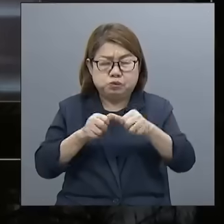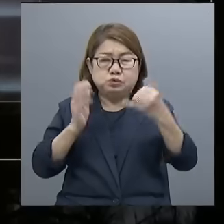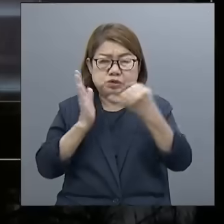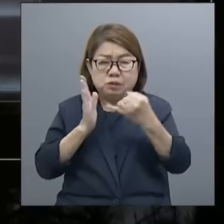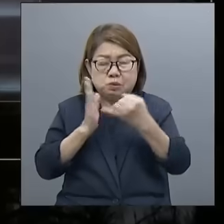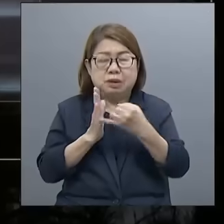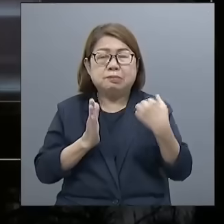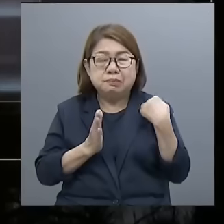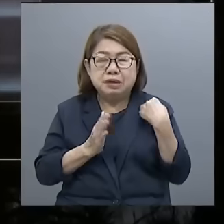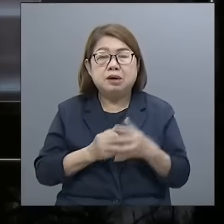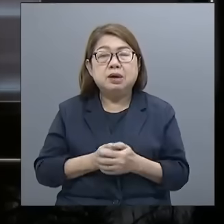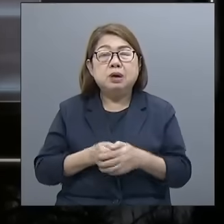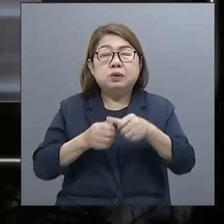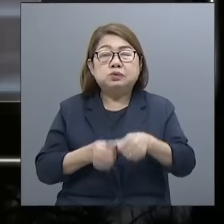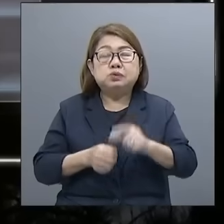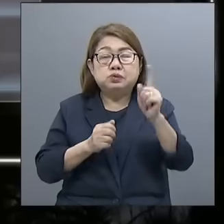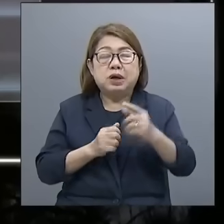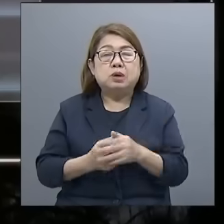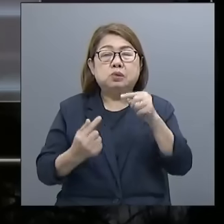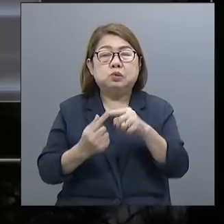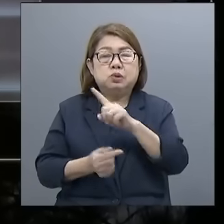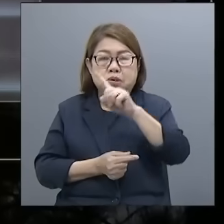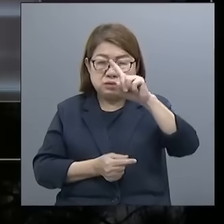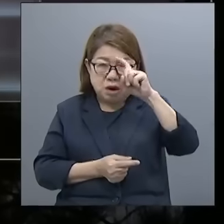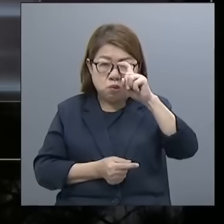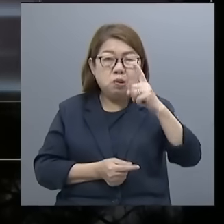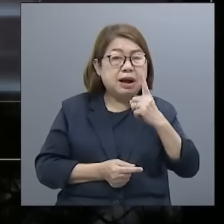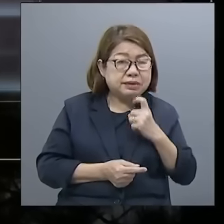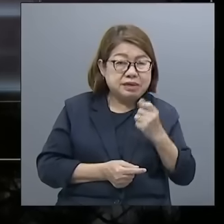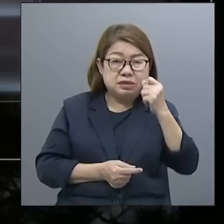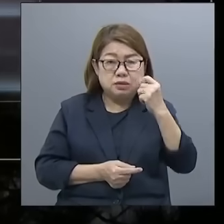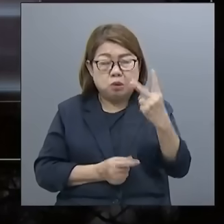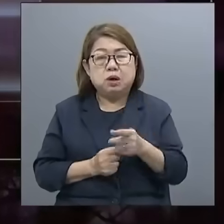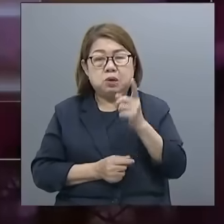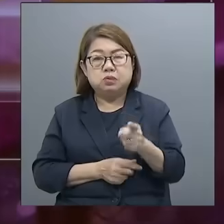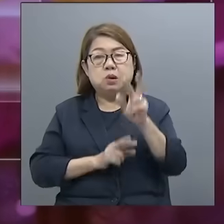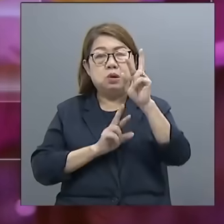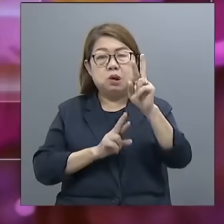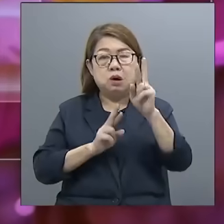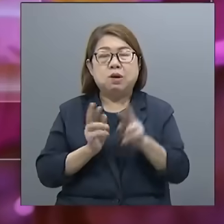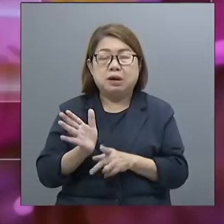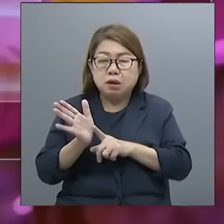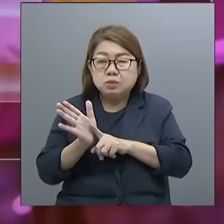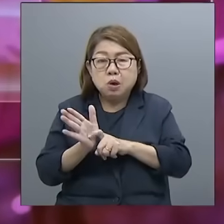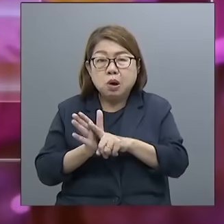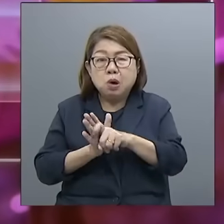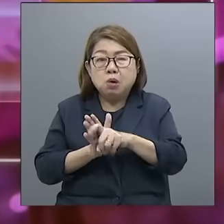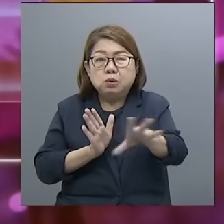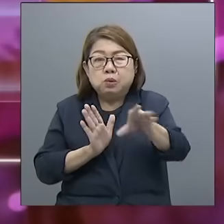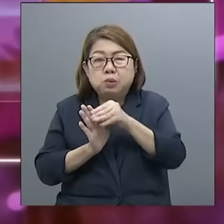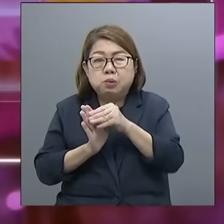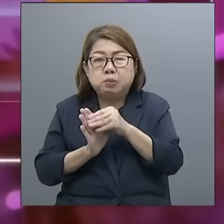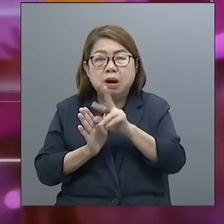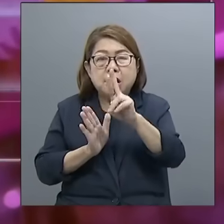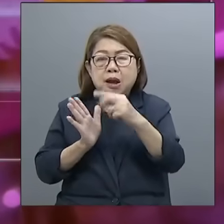มีฝนตกหนักมากในบางพื้นที่ในช่วงวันเสาร์ถึงวันอาทิตย์นี้ค่ะรวมทั้งให้เฝ้าระวังการระบาดของโรคพืชที่เกิดจากเชื้อรานอกจ